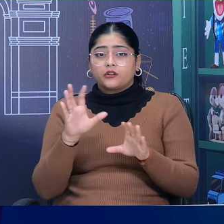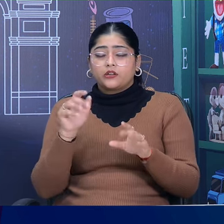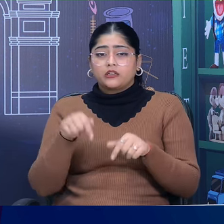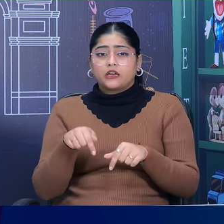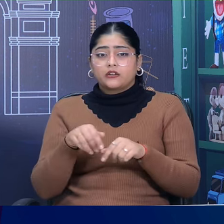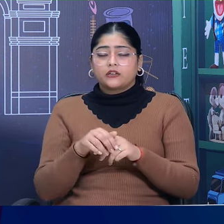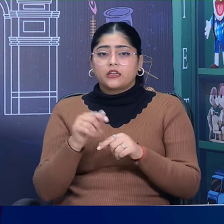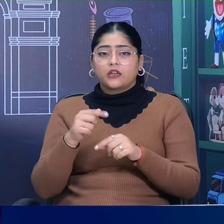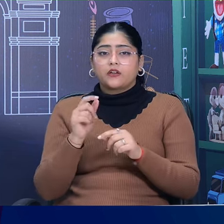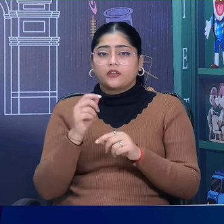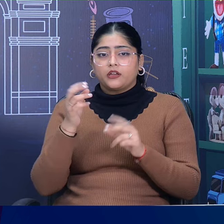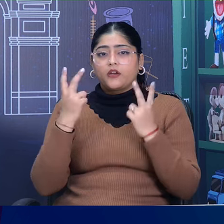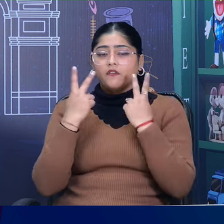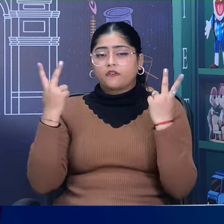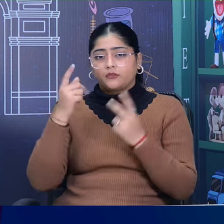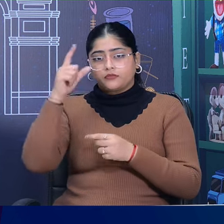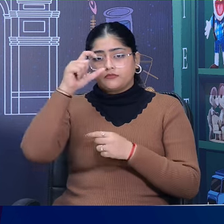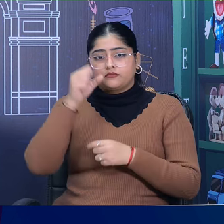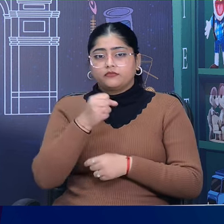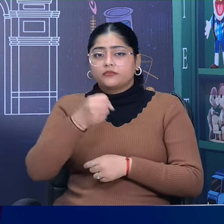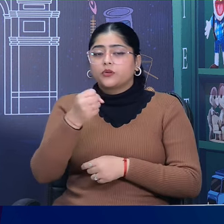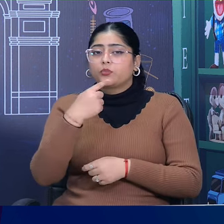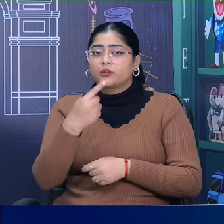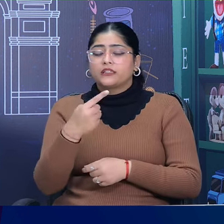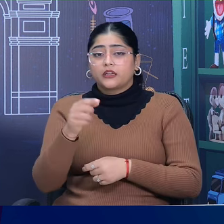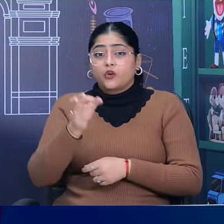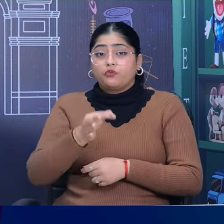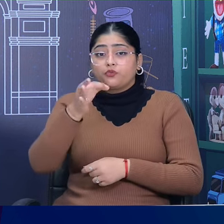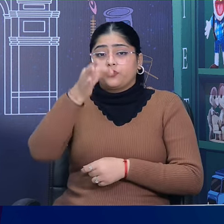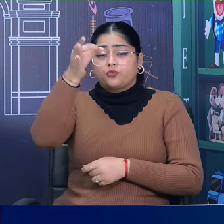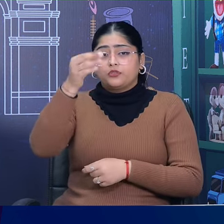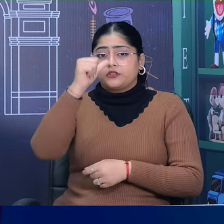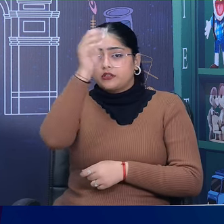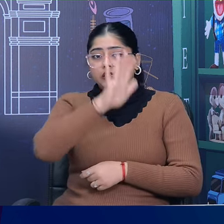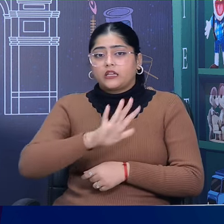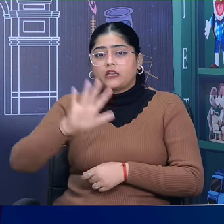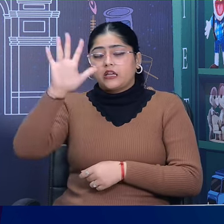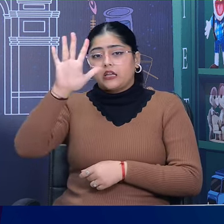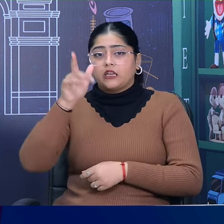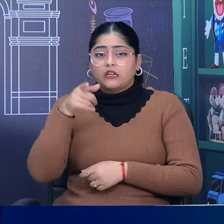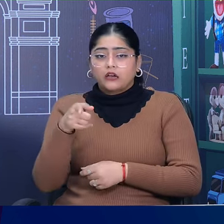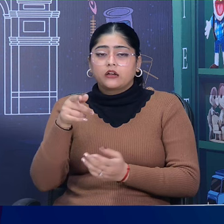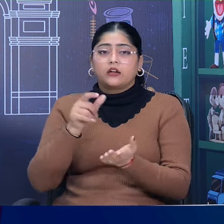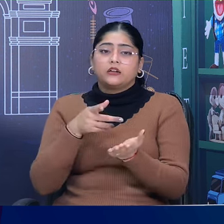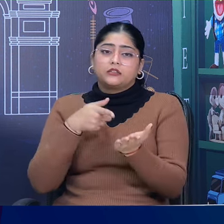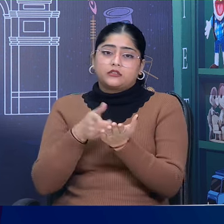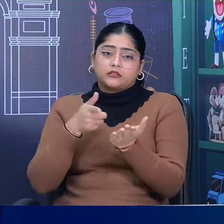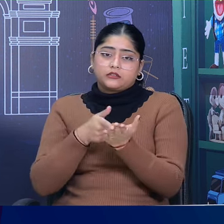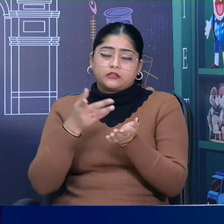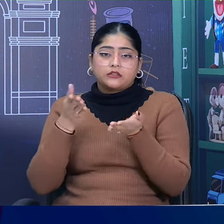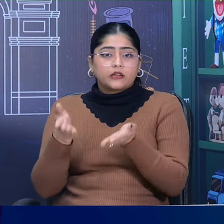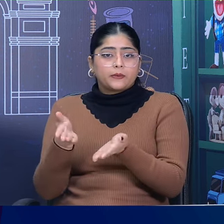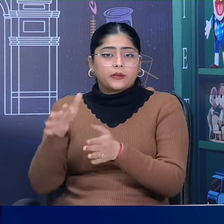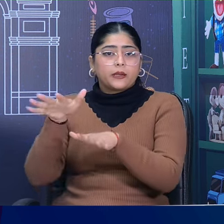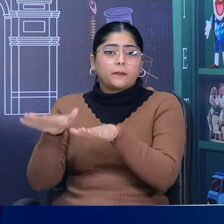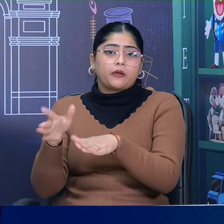कोट है महात्मा गांधी जी ने हमारे बापू ने कहा है द फ्यूचर ऑफ इंडिया लाइज इन इट्स विलेज गांवों में बसता है हमारा भारत